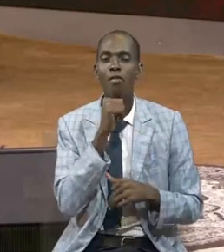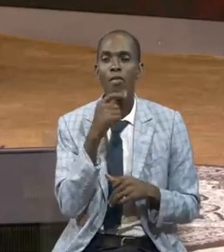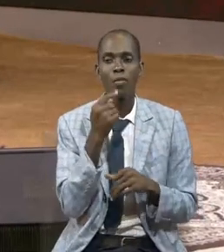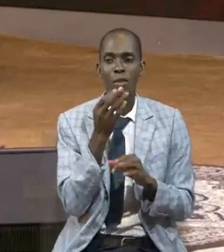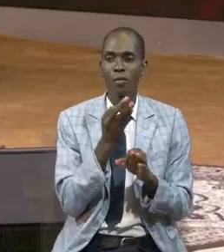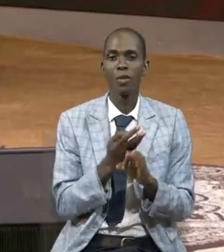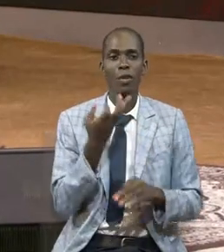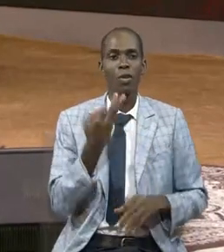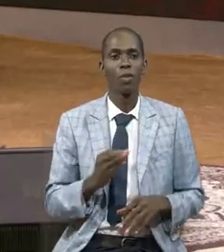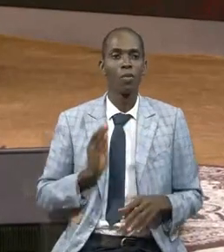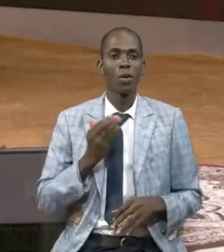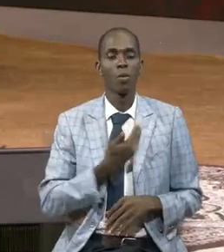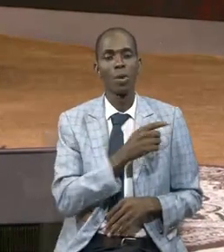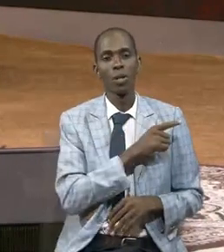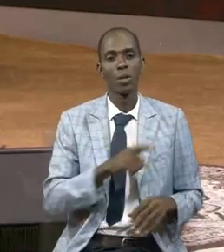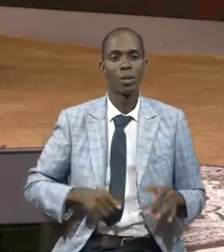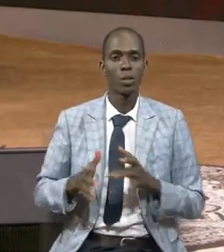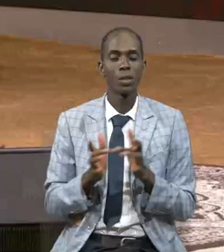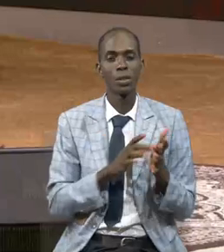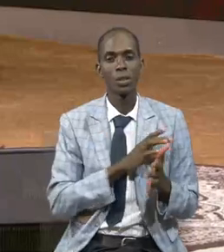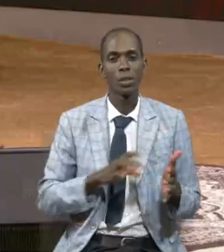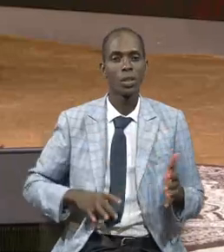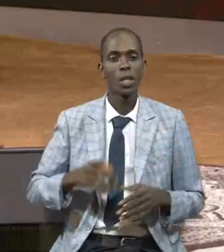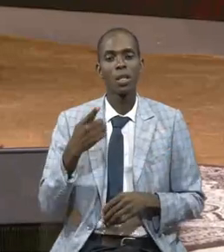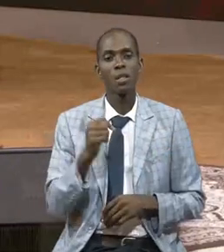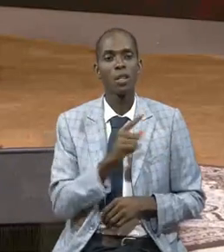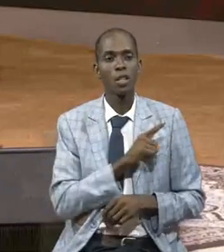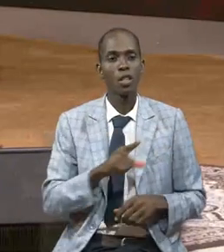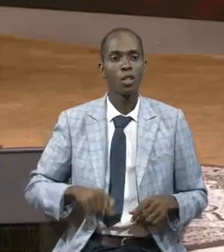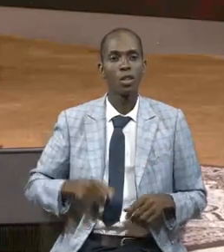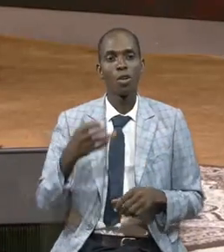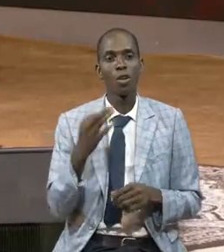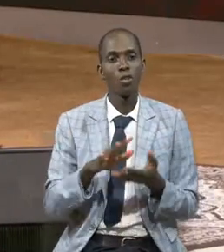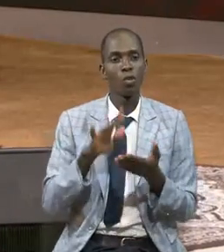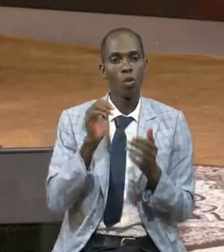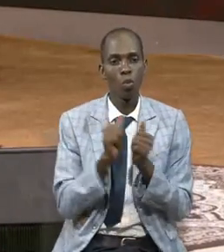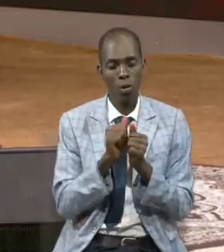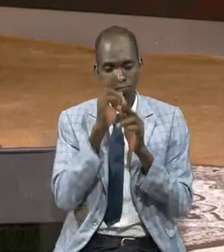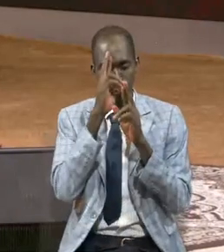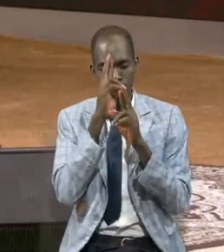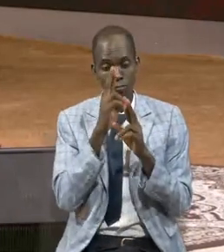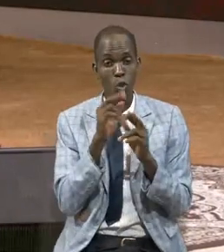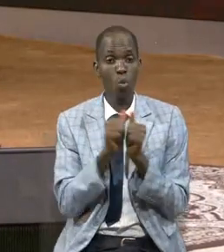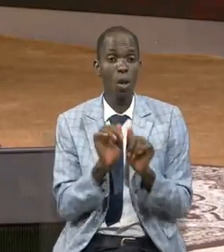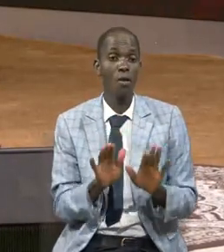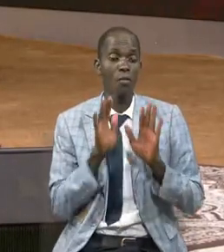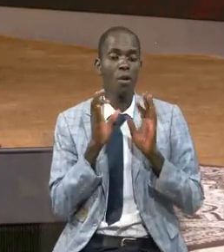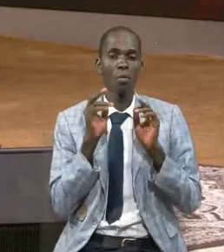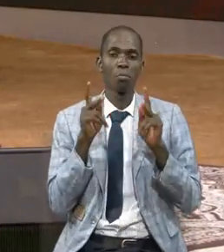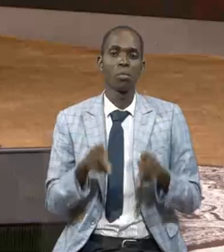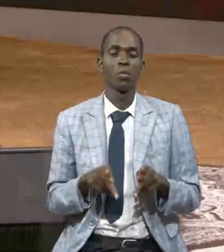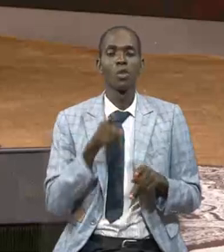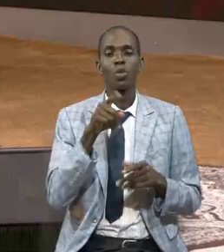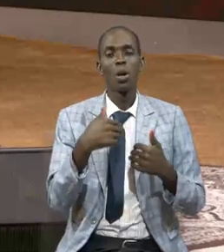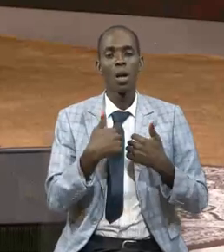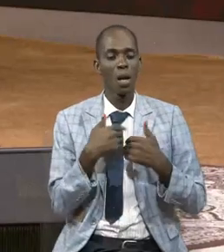notre glorieux Seigneur Jésus-Christ soit exempte de toute acception de personne. Vous avez la nature